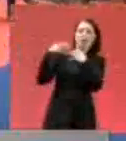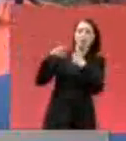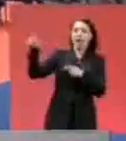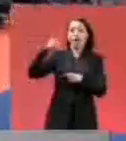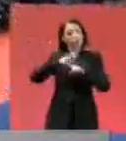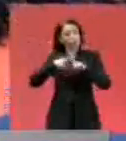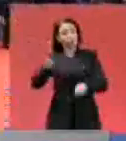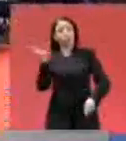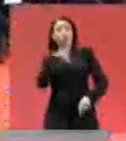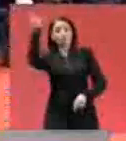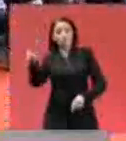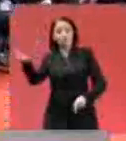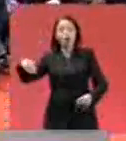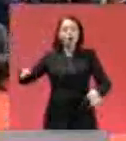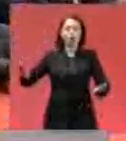πατριωτισμού.